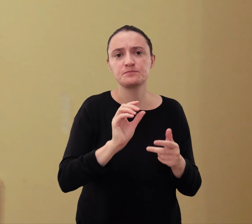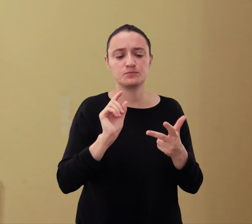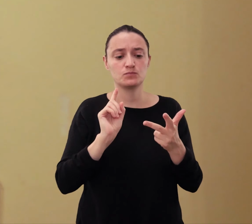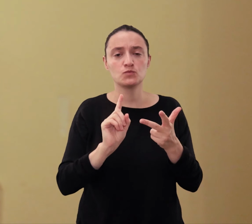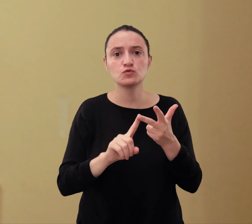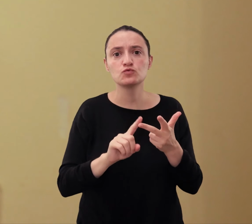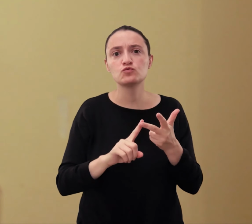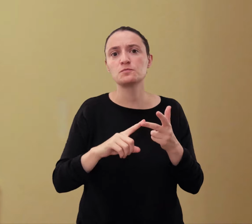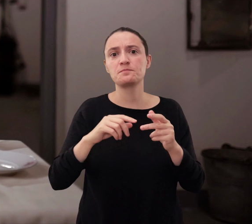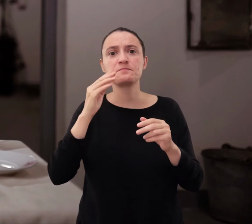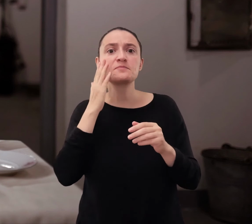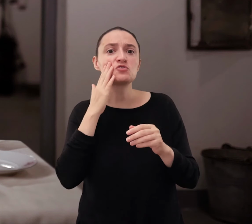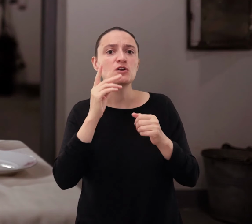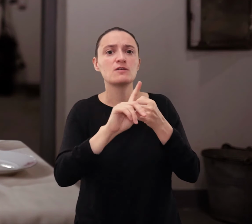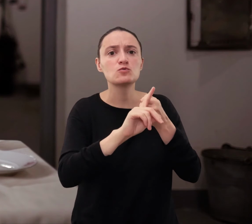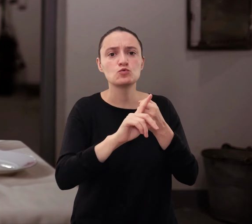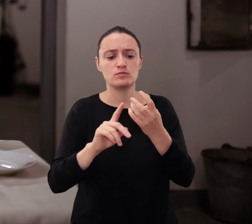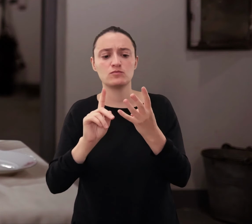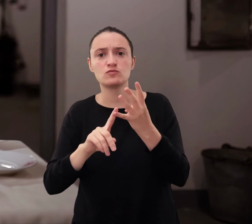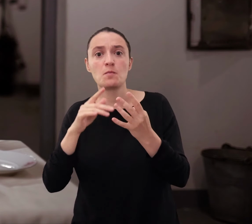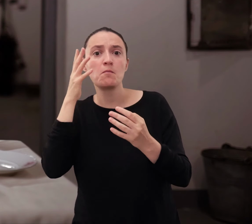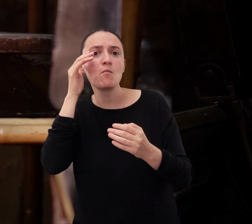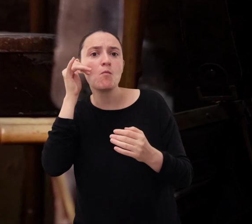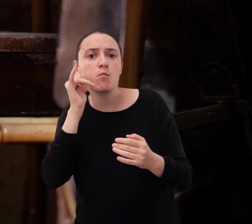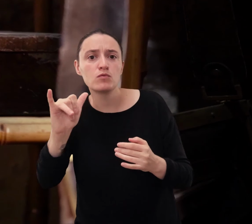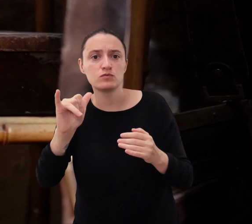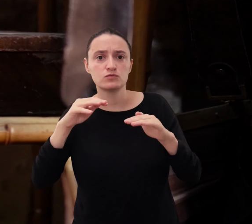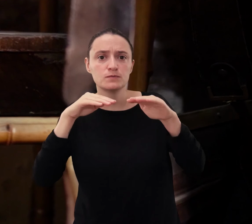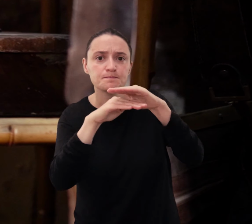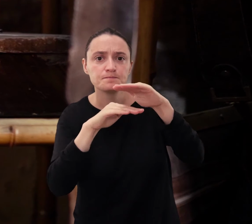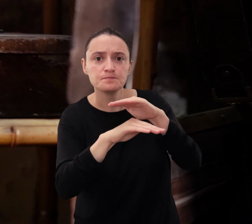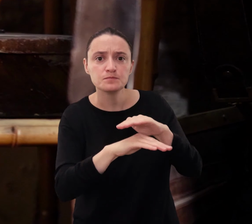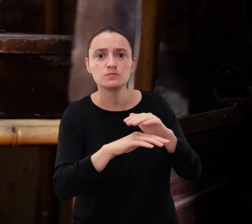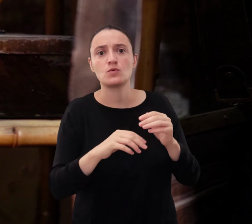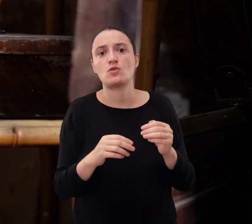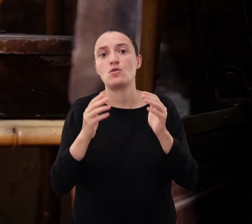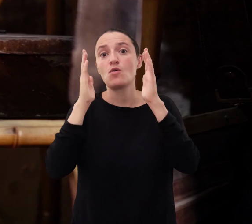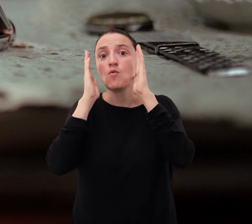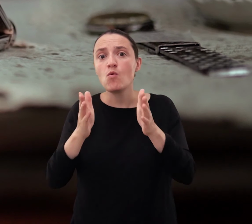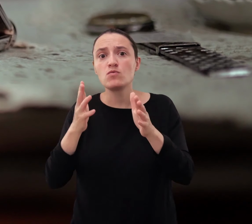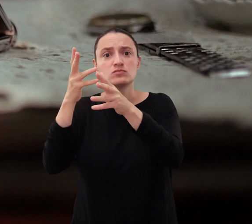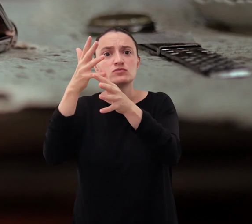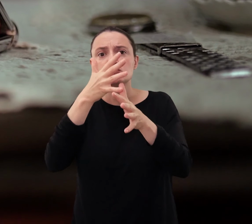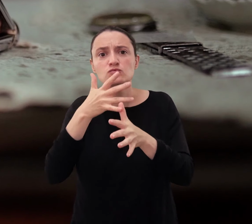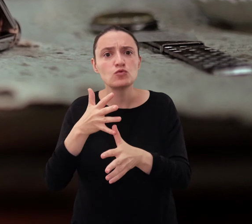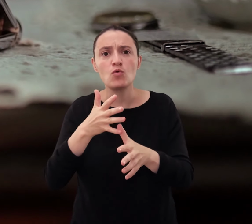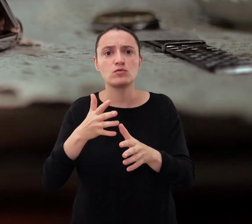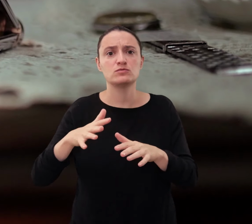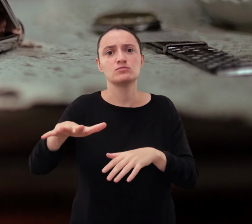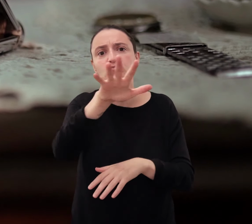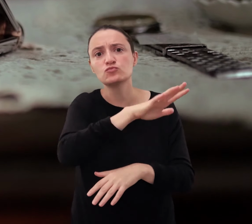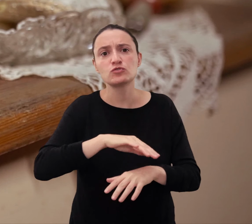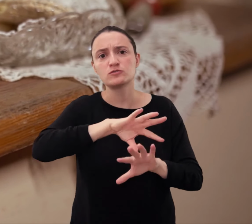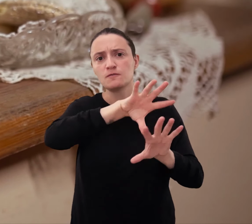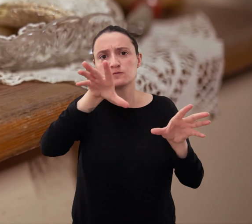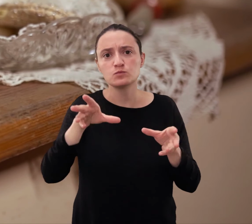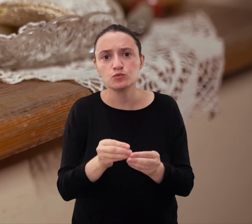są ważne elementy z części wspólnych. Jest również telefon wyposażony przez